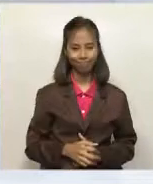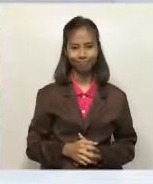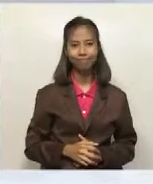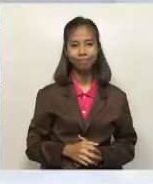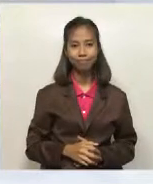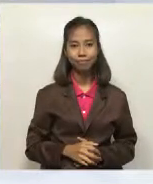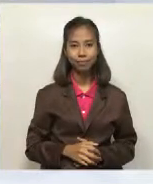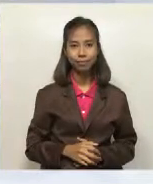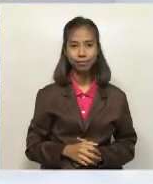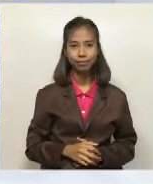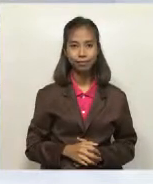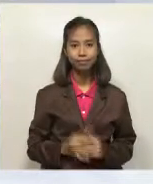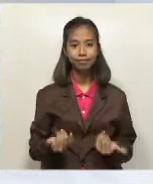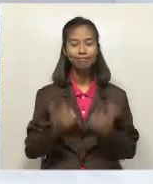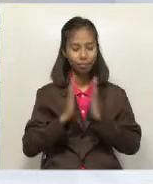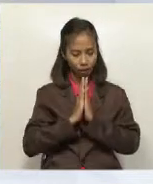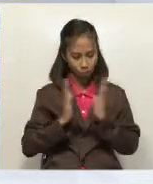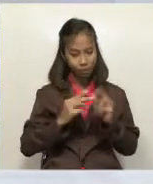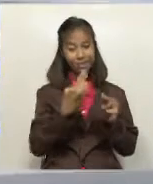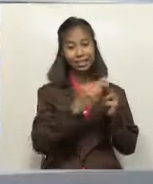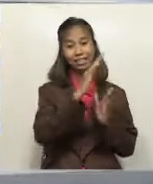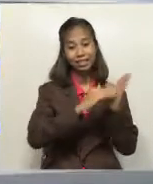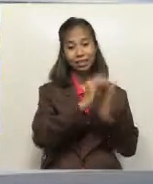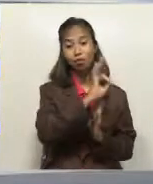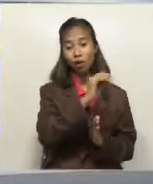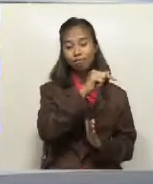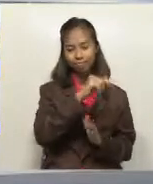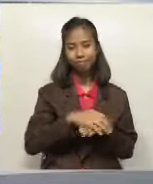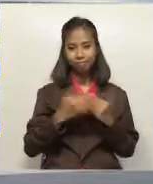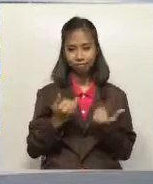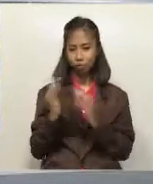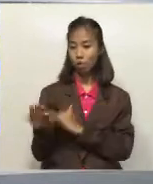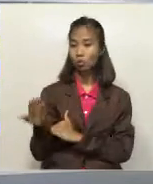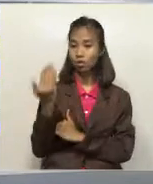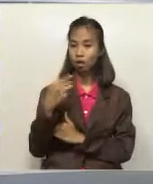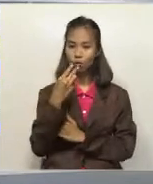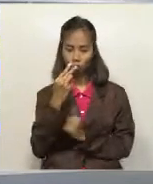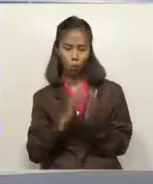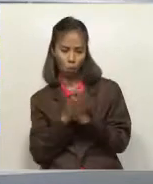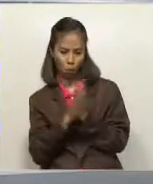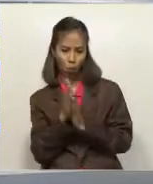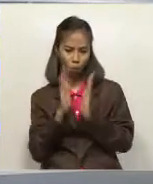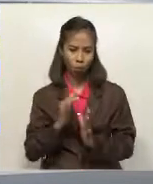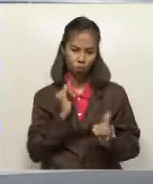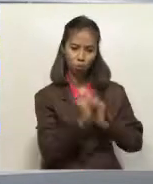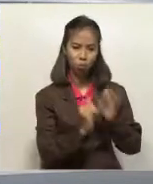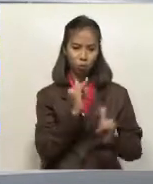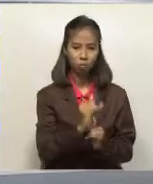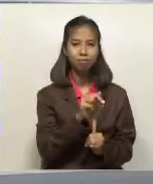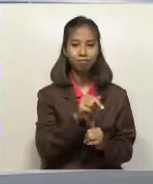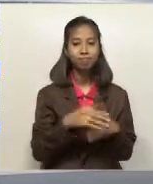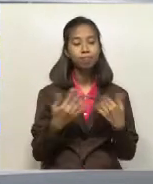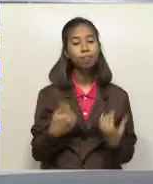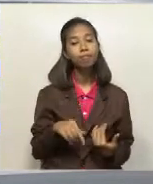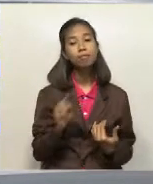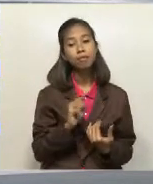วีณาค่ะ ขอบคุณนะคะคุณสีฟ้าคะแหมขนาดช่วงเช้าวันนี้บรรยากาศยังคึกคักนะคะแล้วไปเนี่ยก็นอก